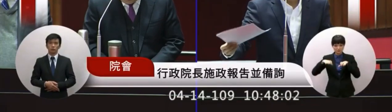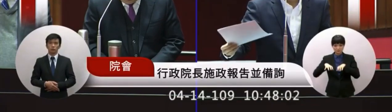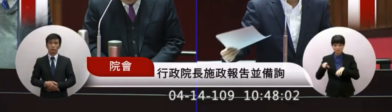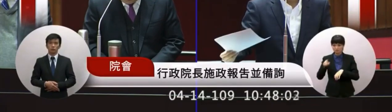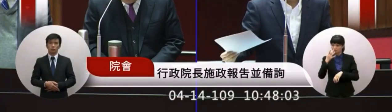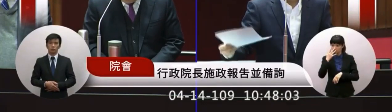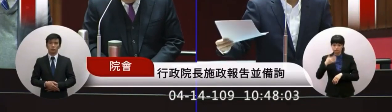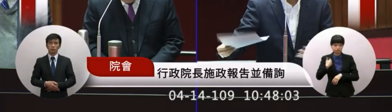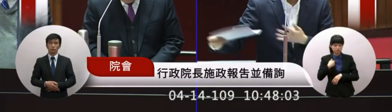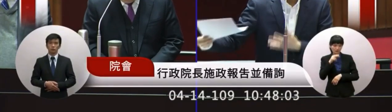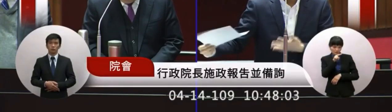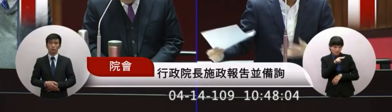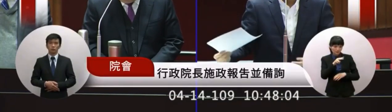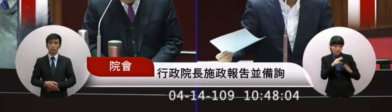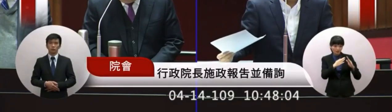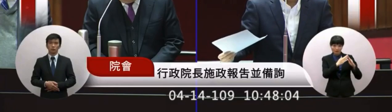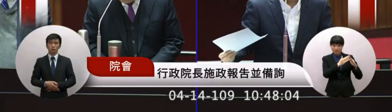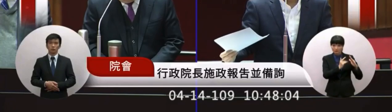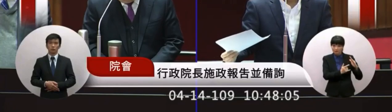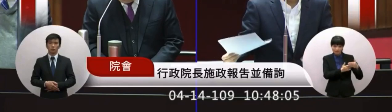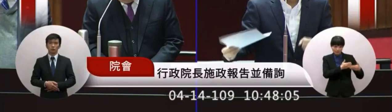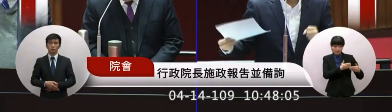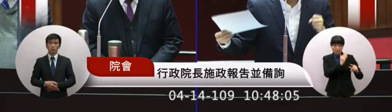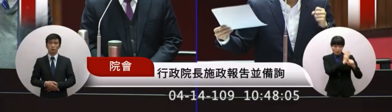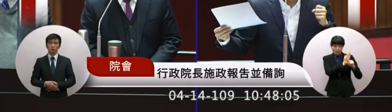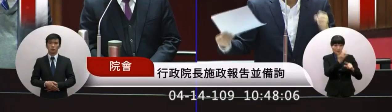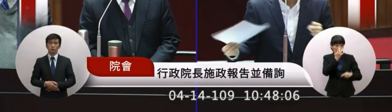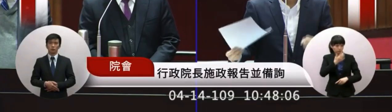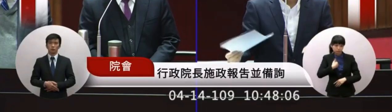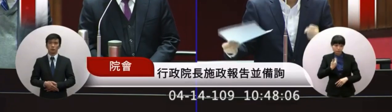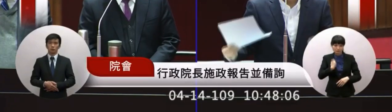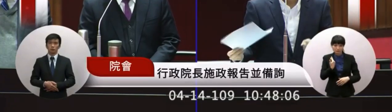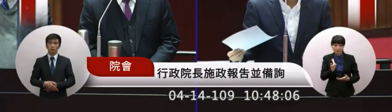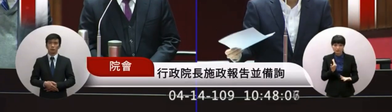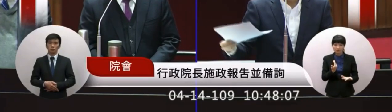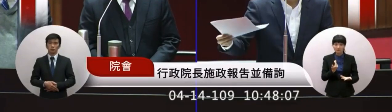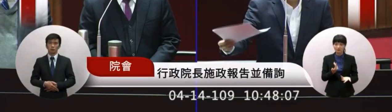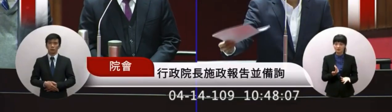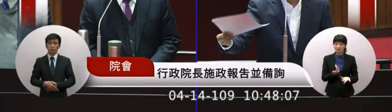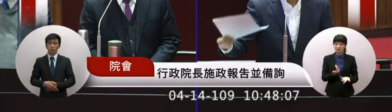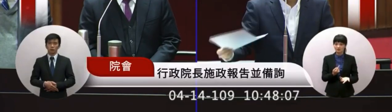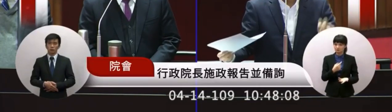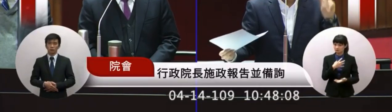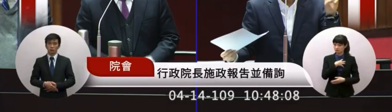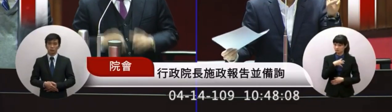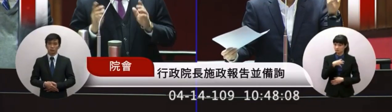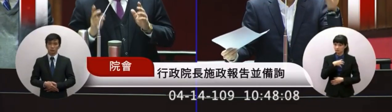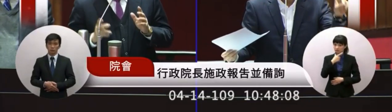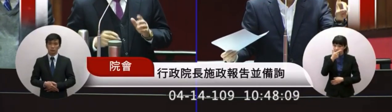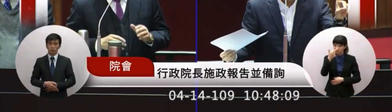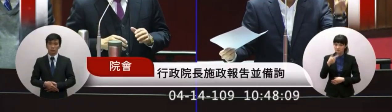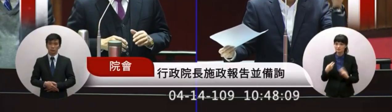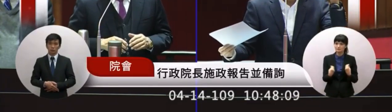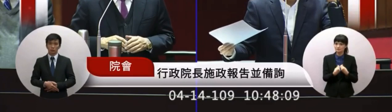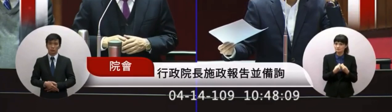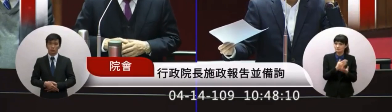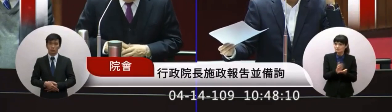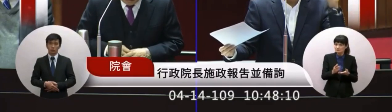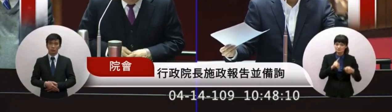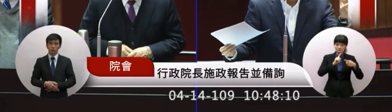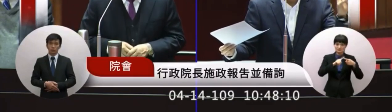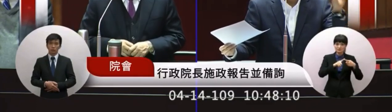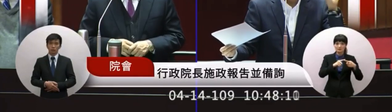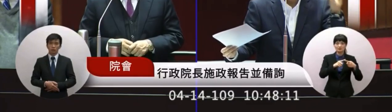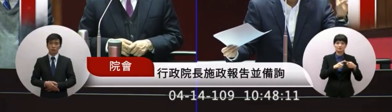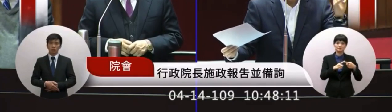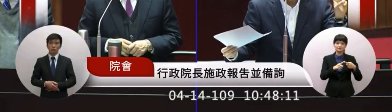在隔离中，是到很后来才知道。民众真正就烦恼就惊，这边要怎么改管？两个时辰，还有他